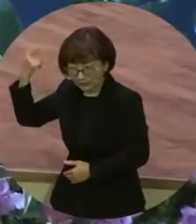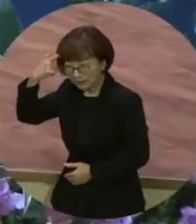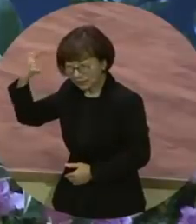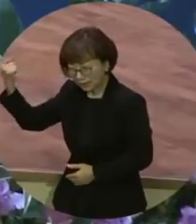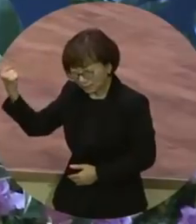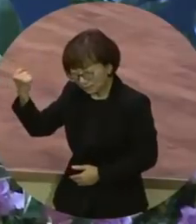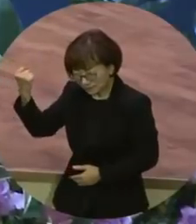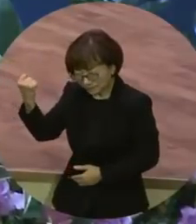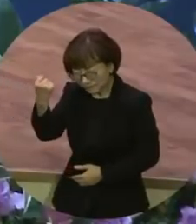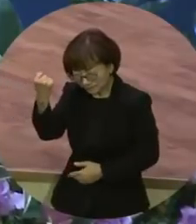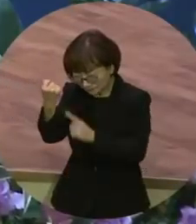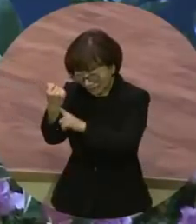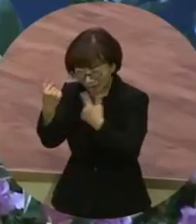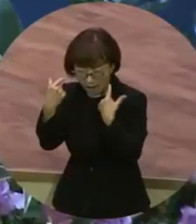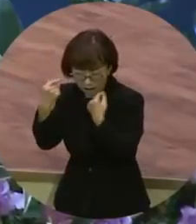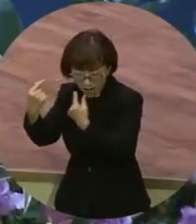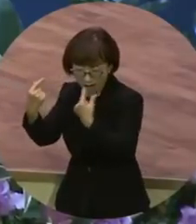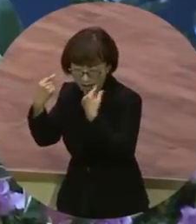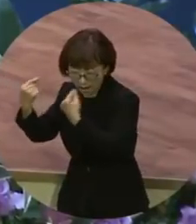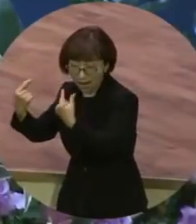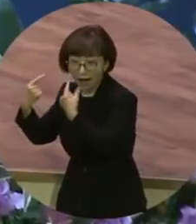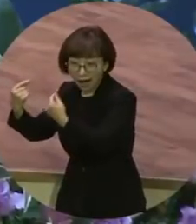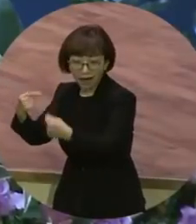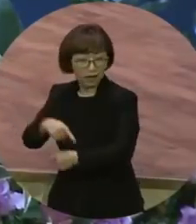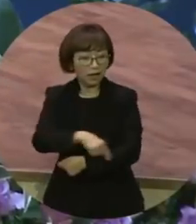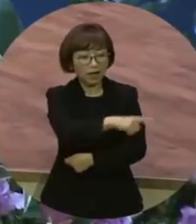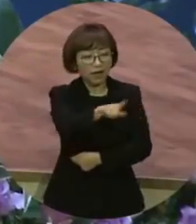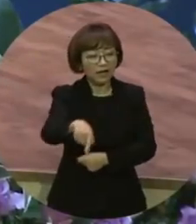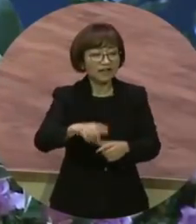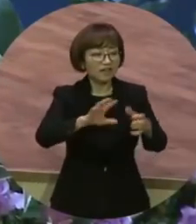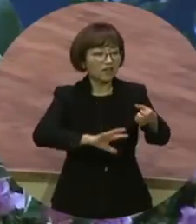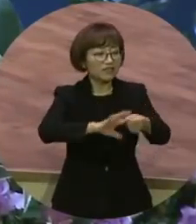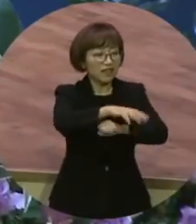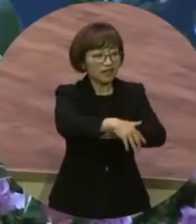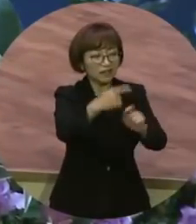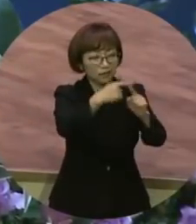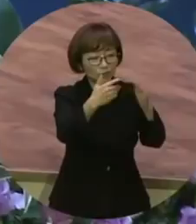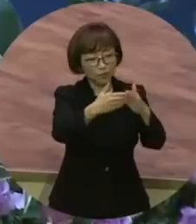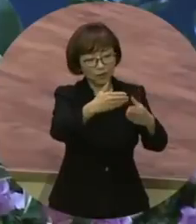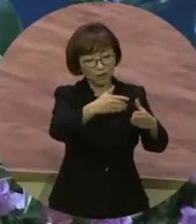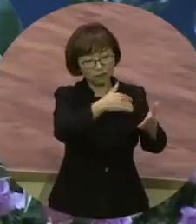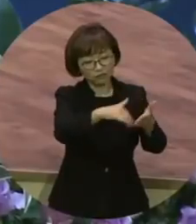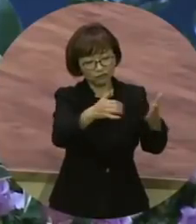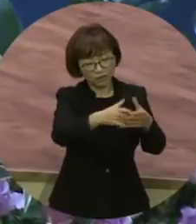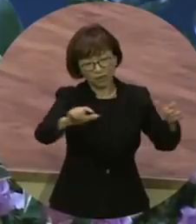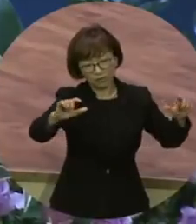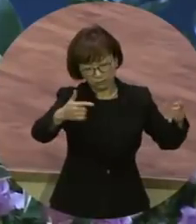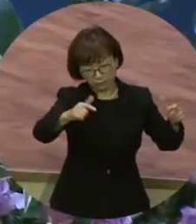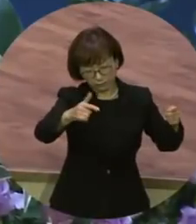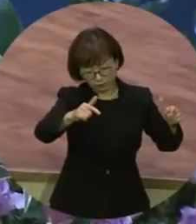우리가 말씀을 통해서 듣고 있지만 세계 교회가 문을 닫고 있고요. 그런데 영적으로 병든 자, 아픈